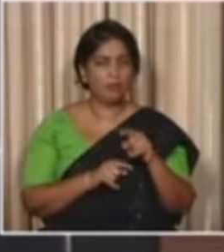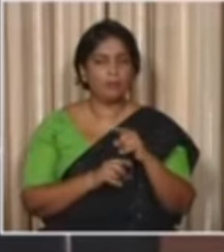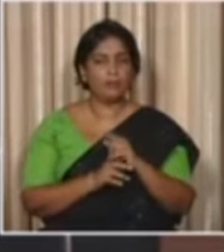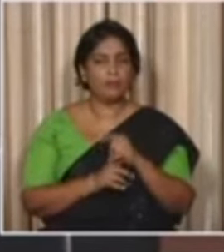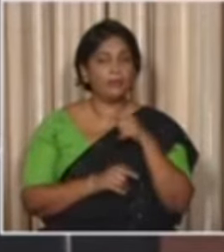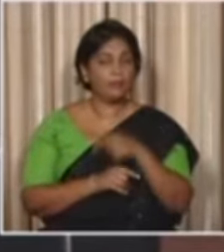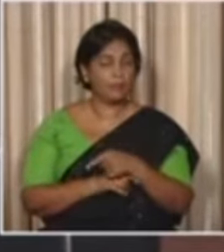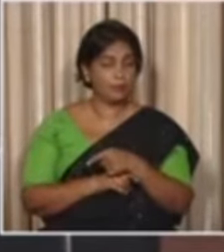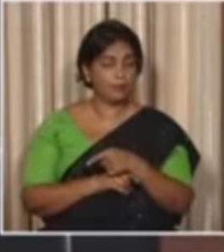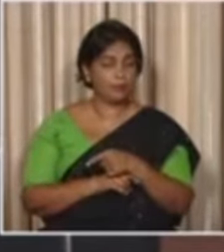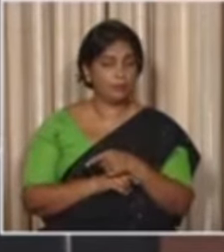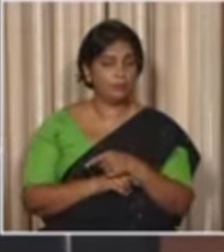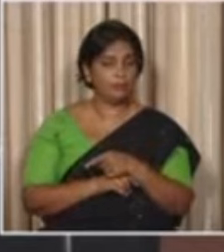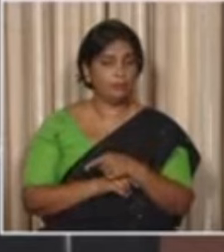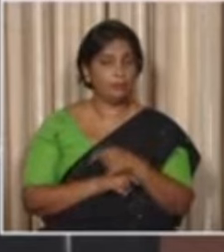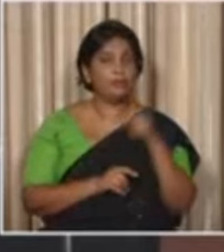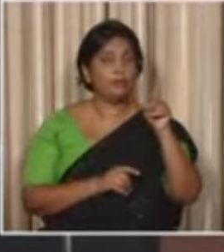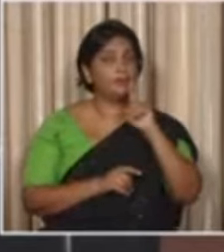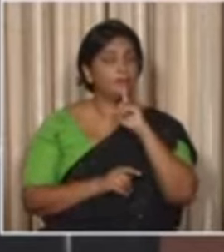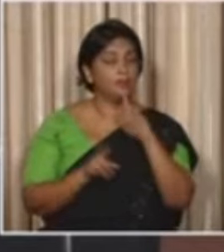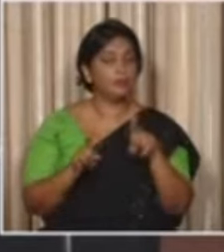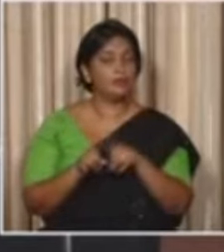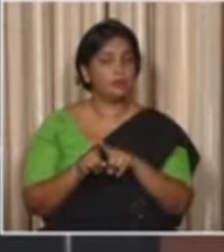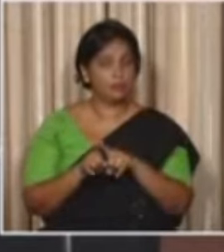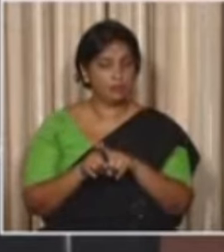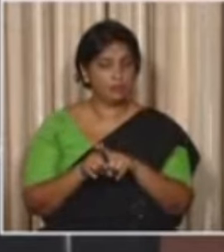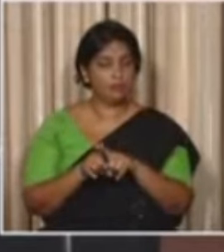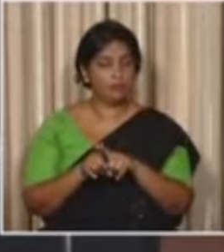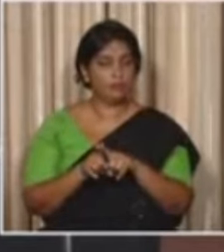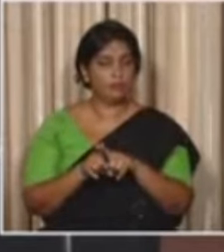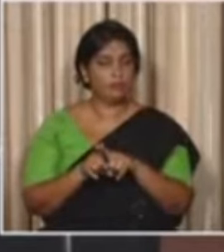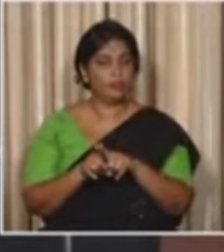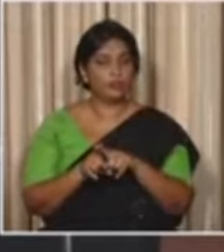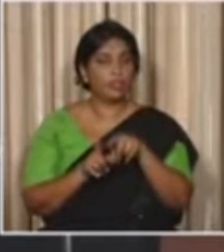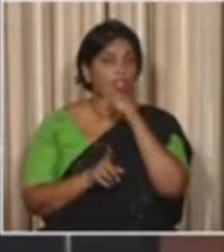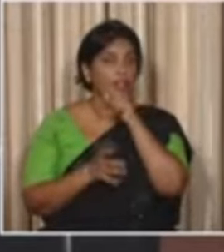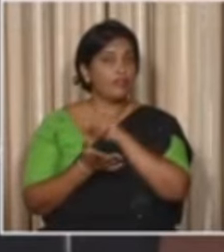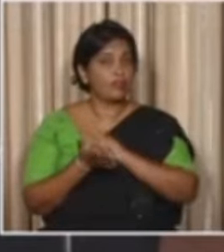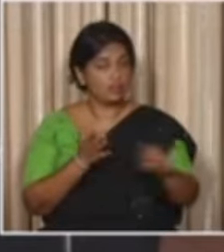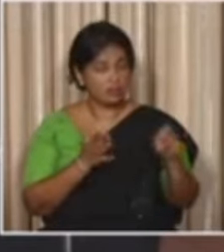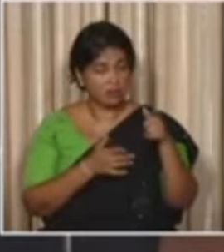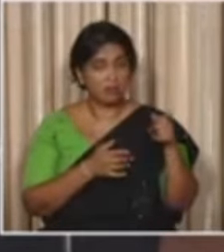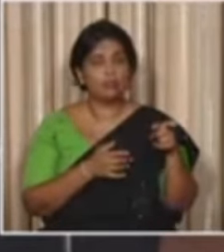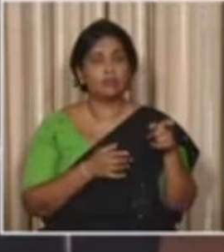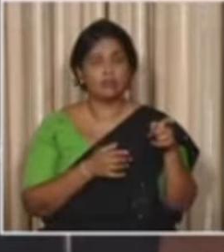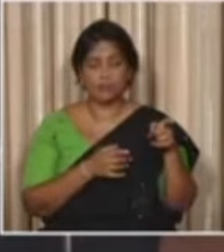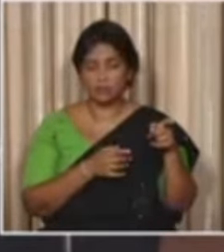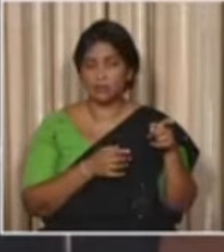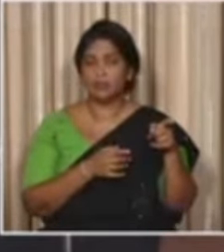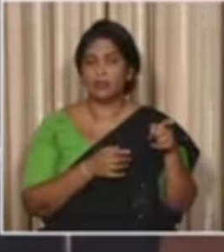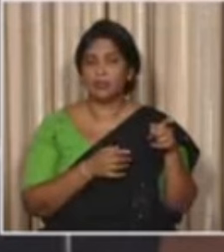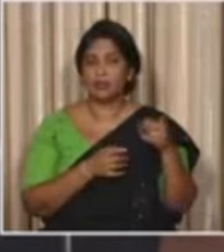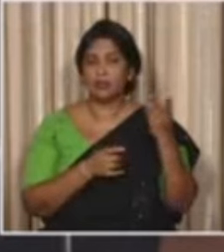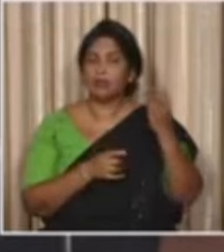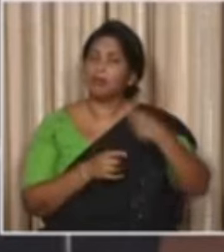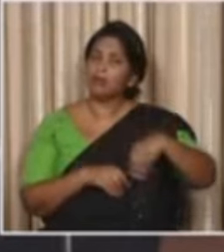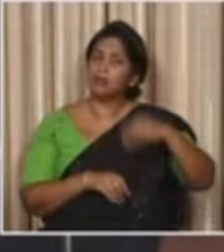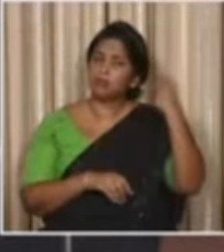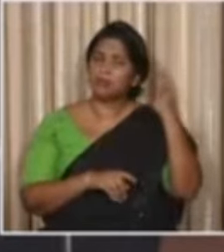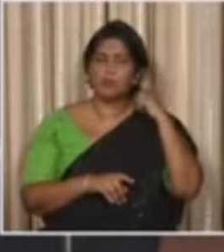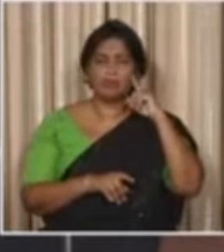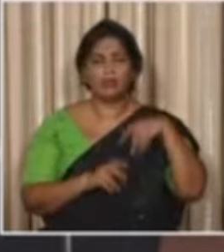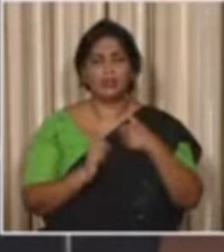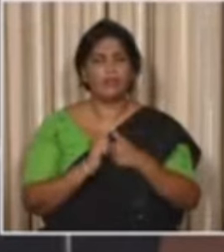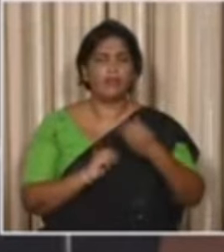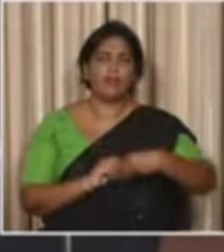මේ ඔබතුමා කියන විදිහට ඒ විශ්‍රාම ගියායකෙත් දීමනා ඕන විදිහට වැඩි